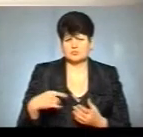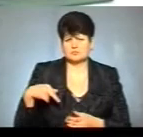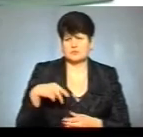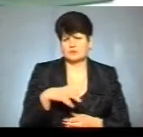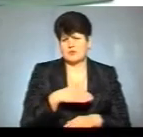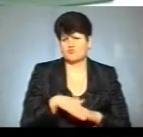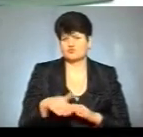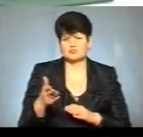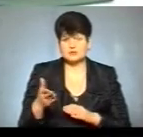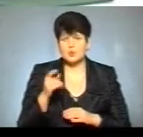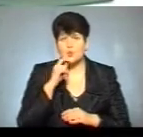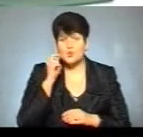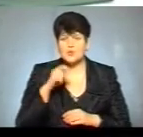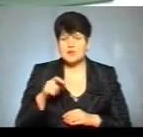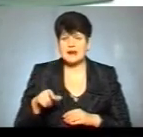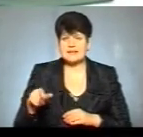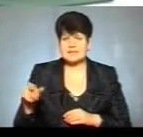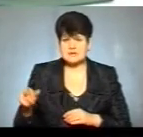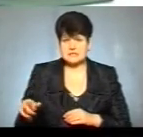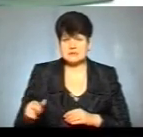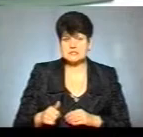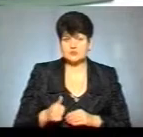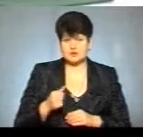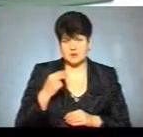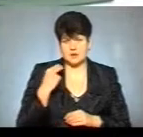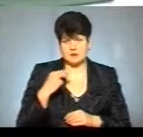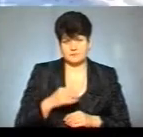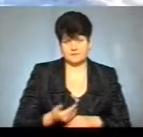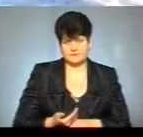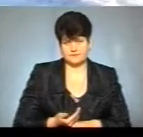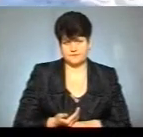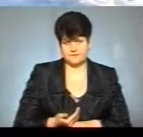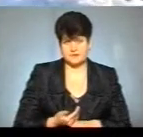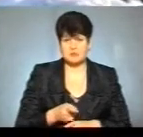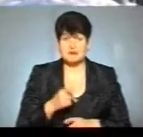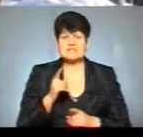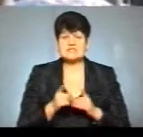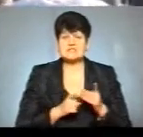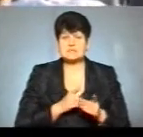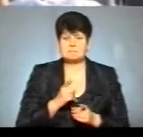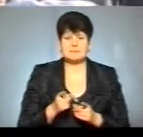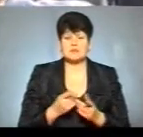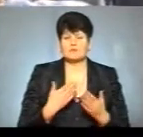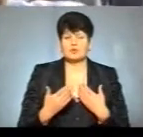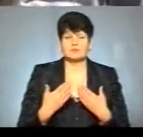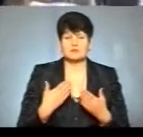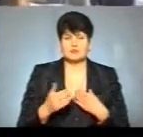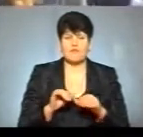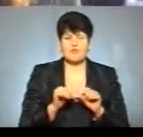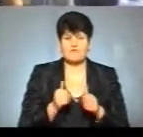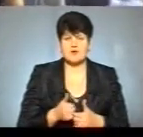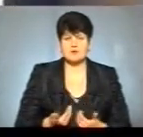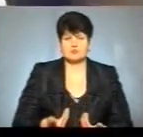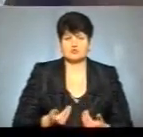вулиці. Українці достойні кращого. І ми змінимо підхід щодо формування